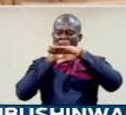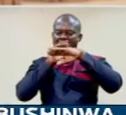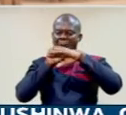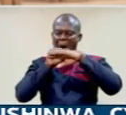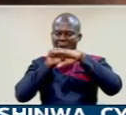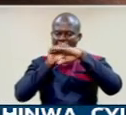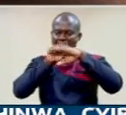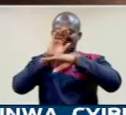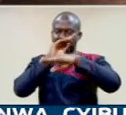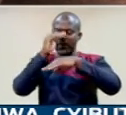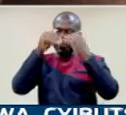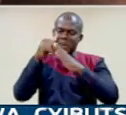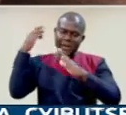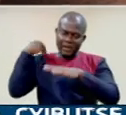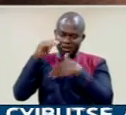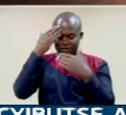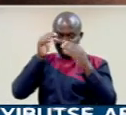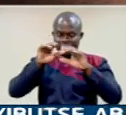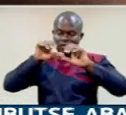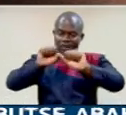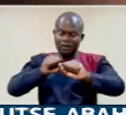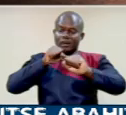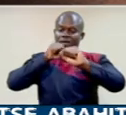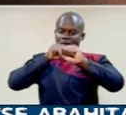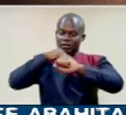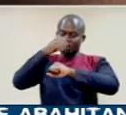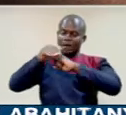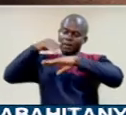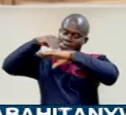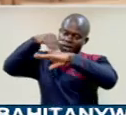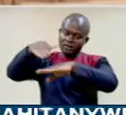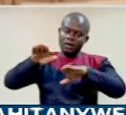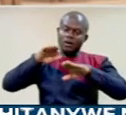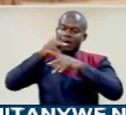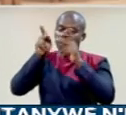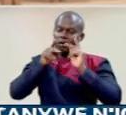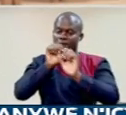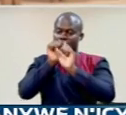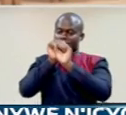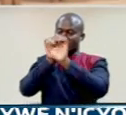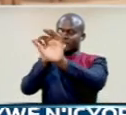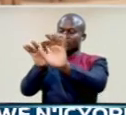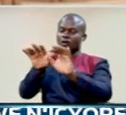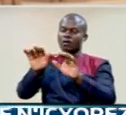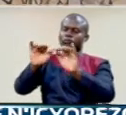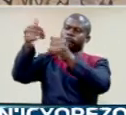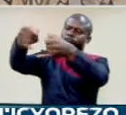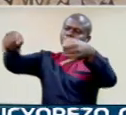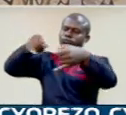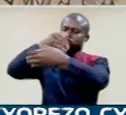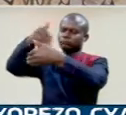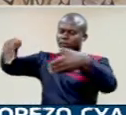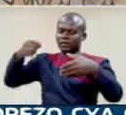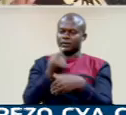inzego zidukuriye kugira ngo baze kubafata bajyanwe aho bazashirwa mu kato muri ya minsi 14.